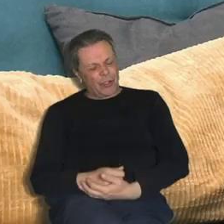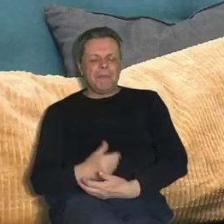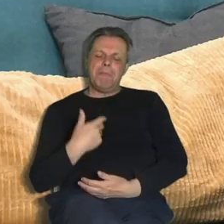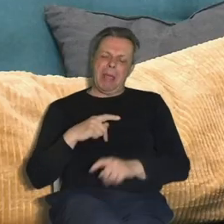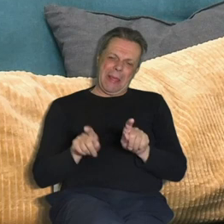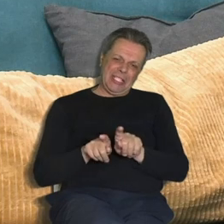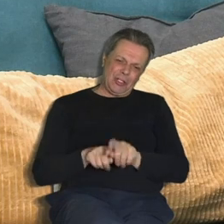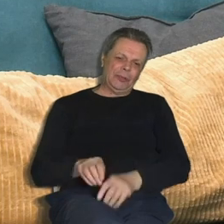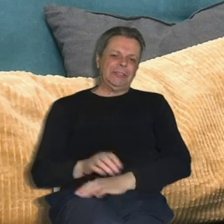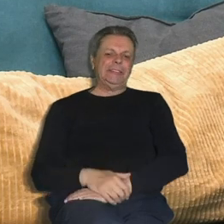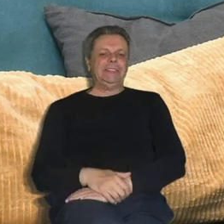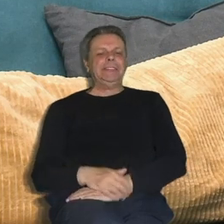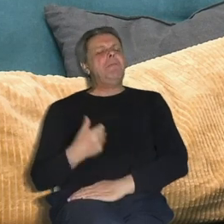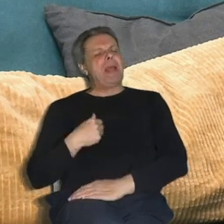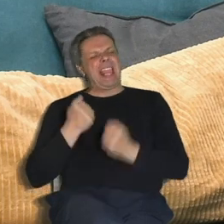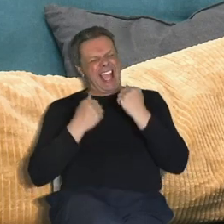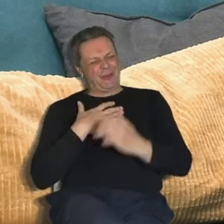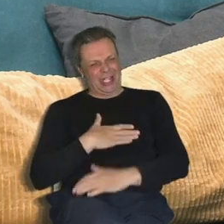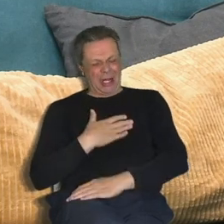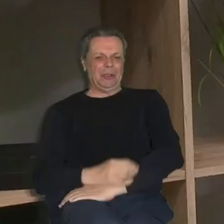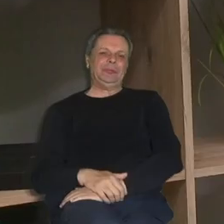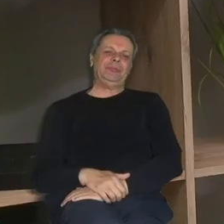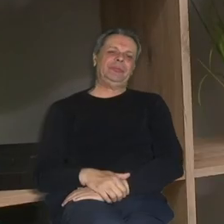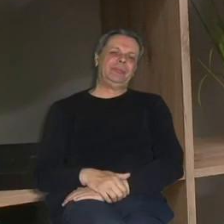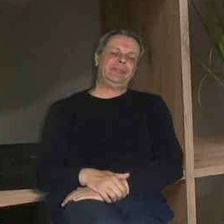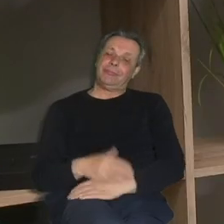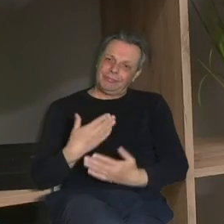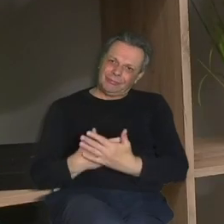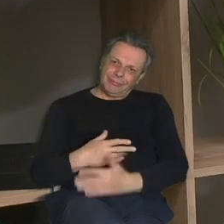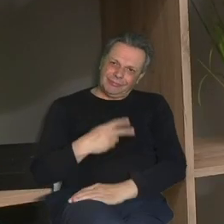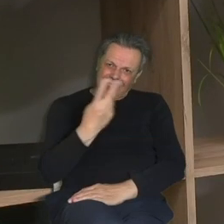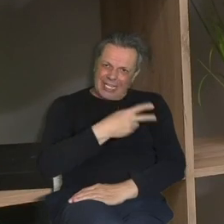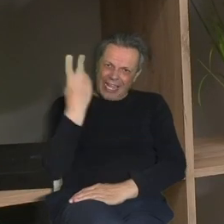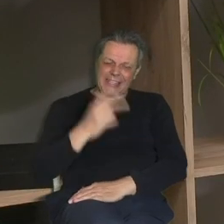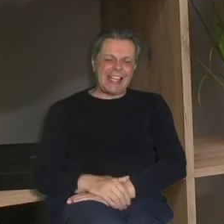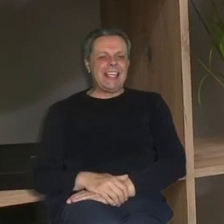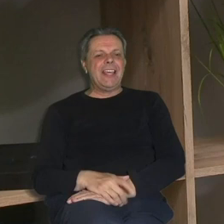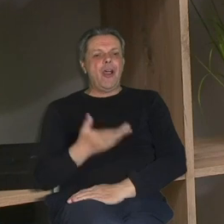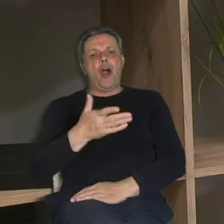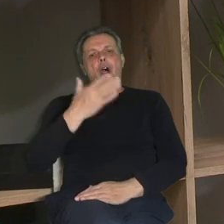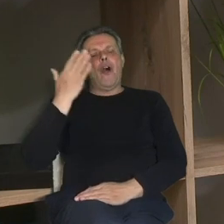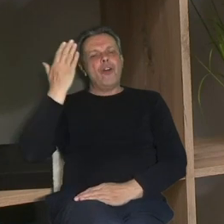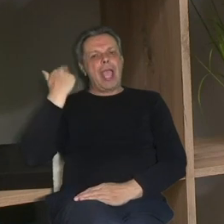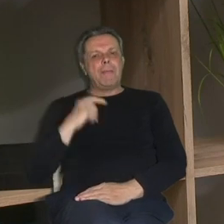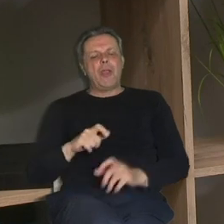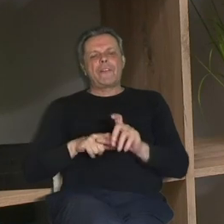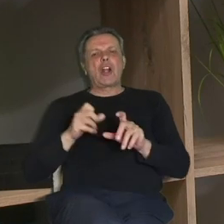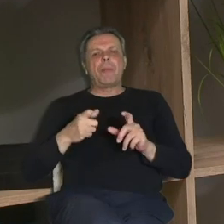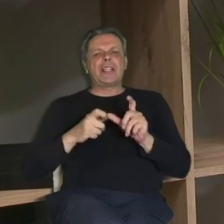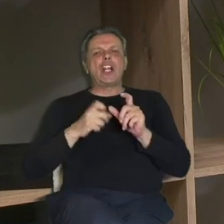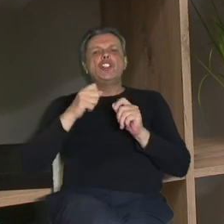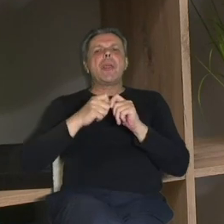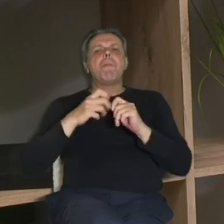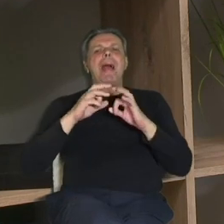i meni je bilo sasvim u redu. Baš mi je drago. Eto, drage gledateljice i gledatelji, ovo je bio fra Robert